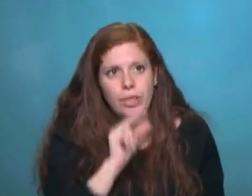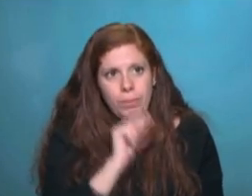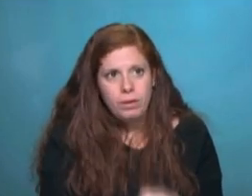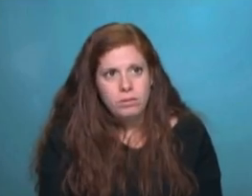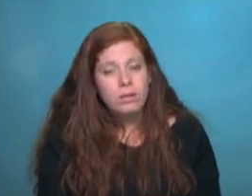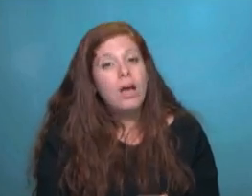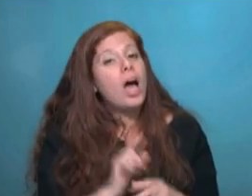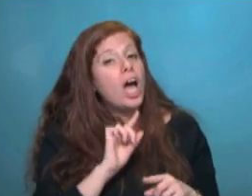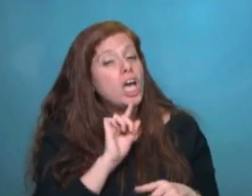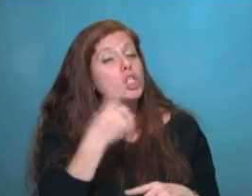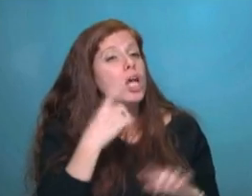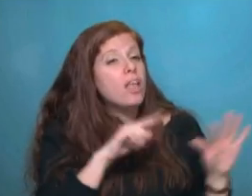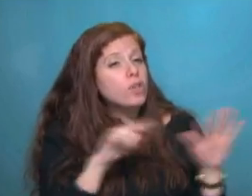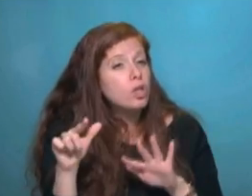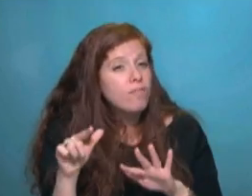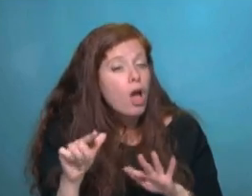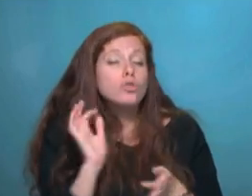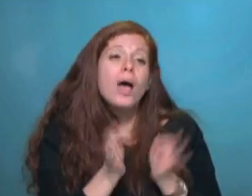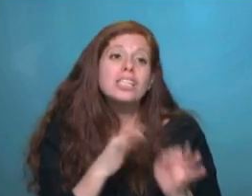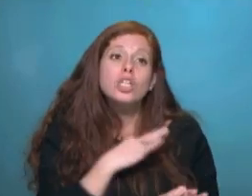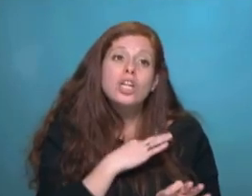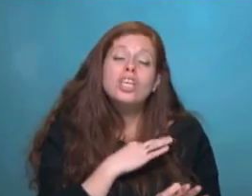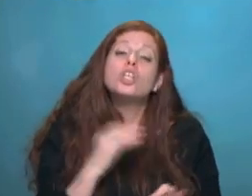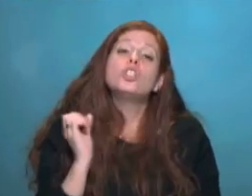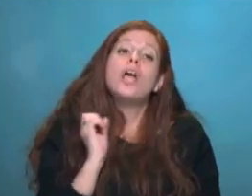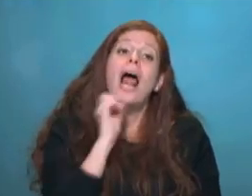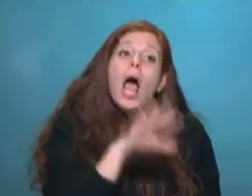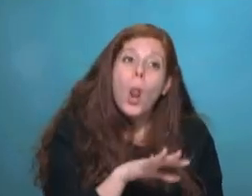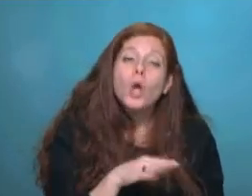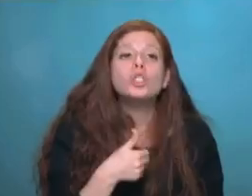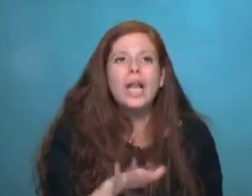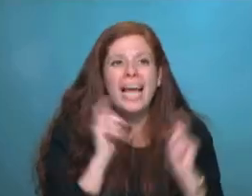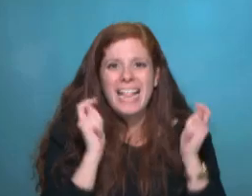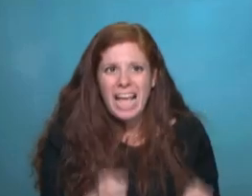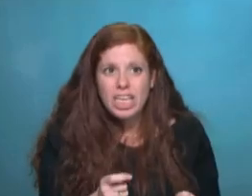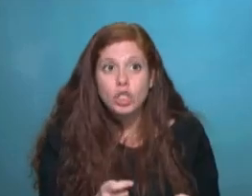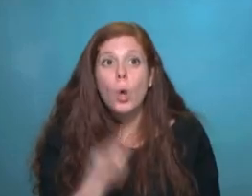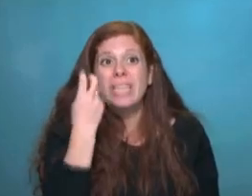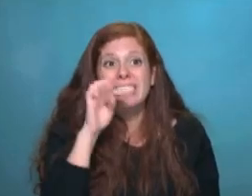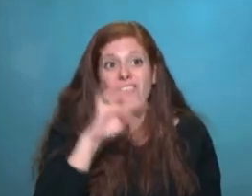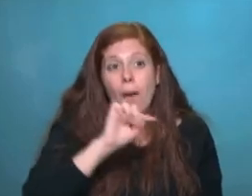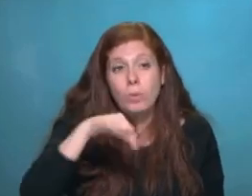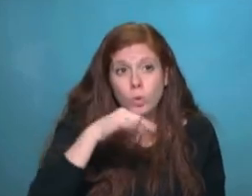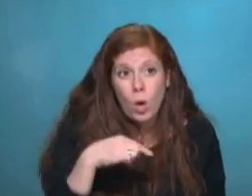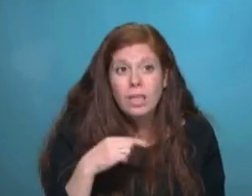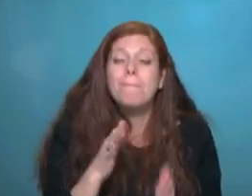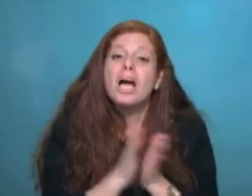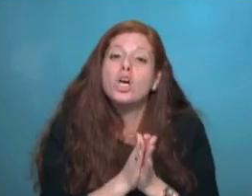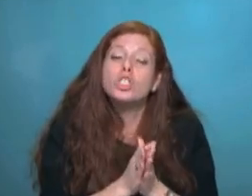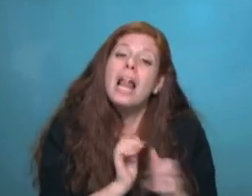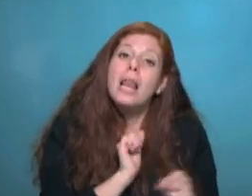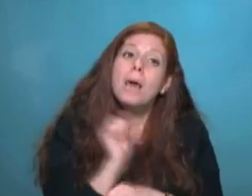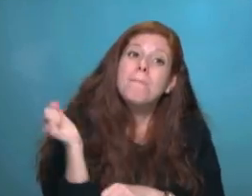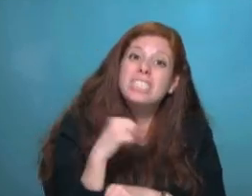7 שנים. העורכת דין שלי שלחה לו שהיא הולכת להגיש עוד 24 שעות בקשה לביזיון בית משפט. למי היא